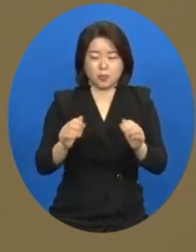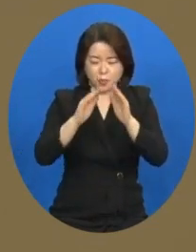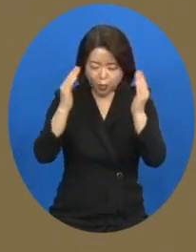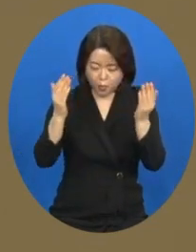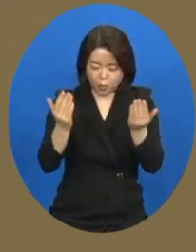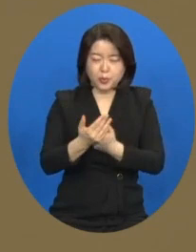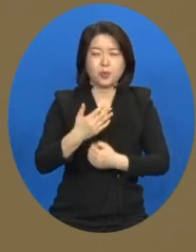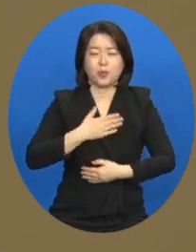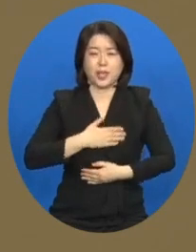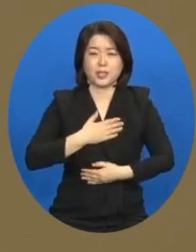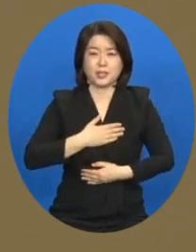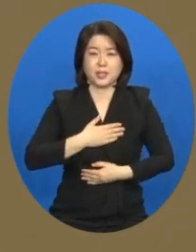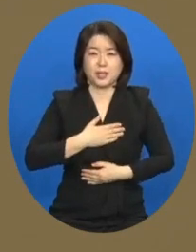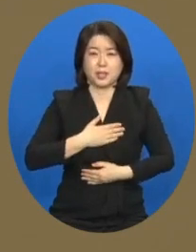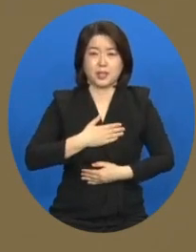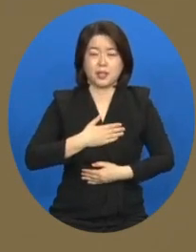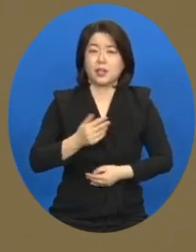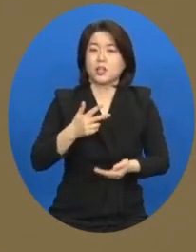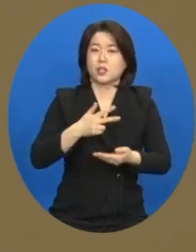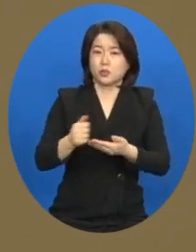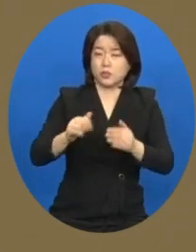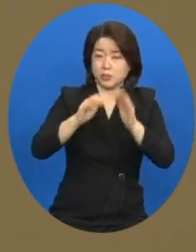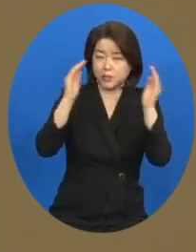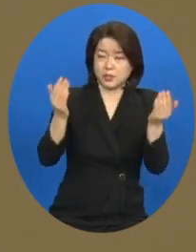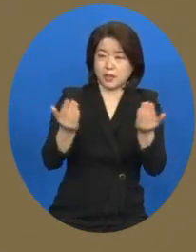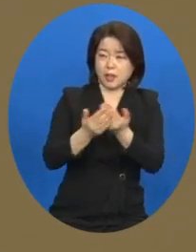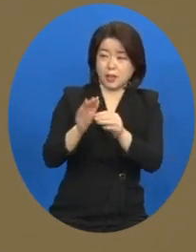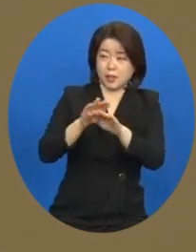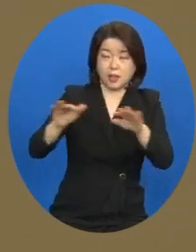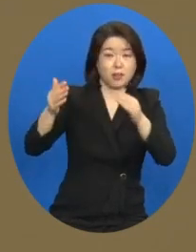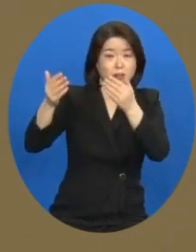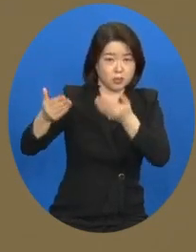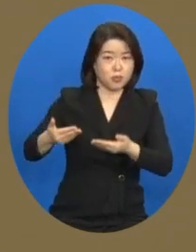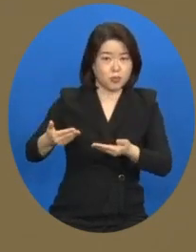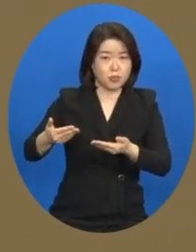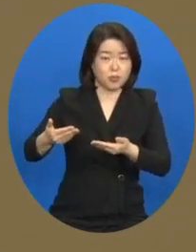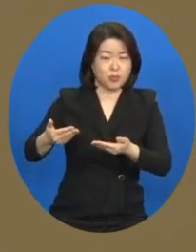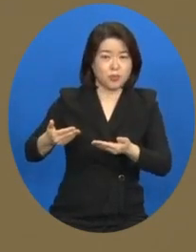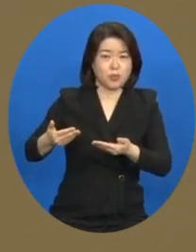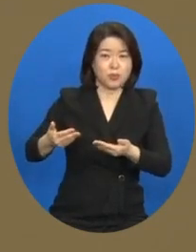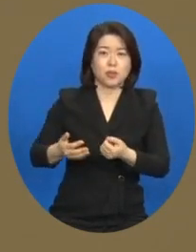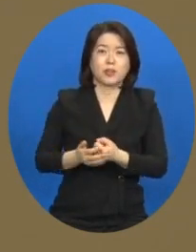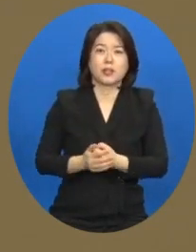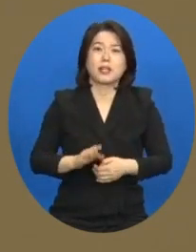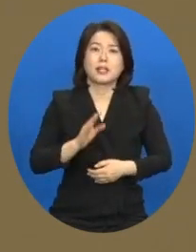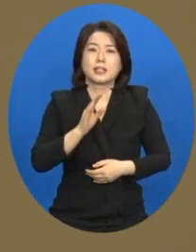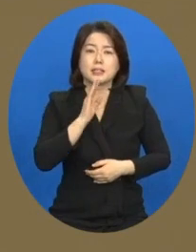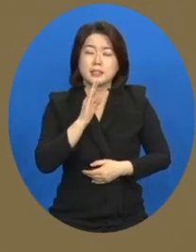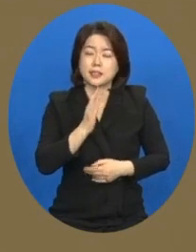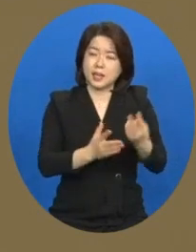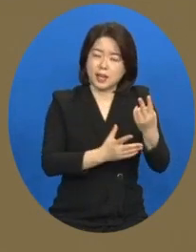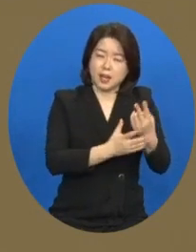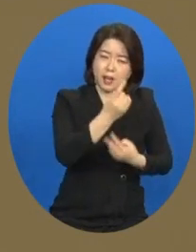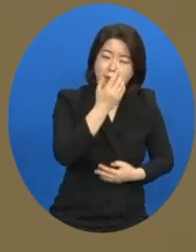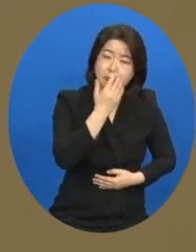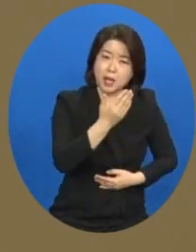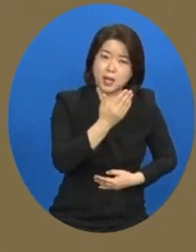아신다. 그리고 주님이 다 해결해 주신다. 아, 진짜 하나 될 수